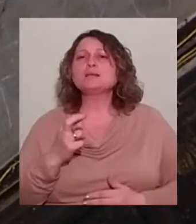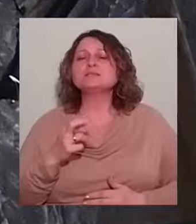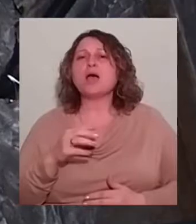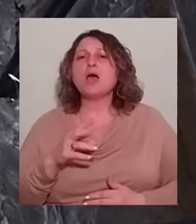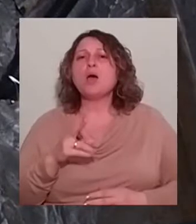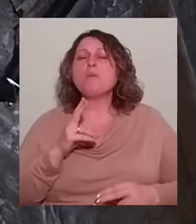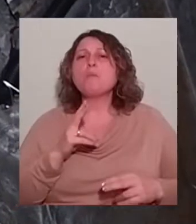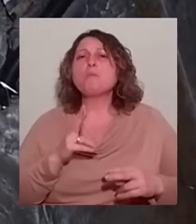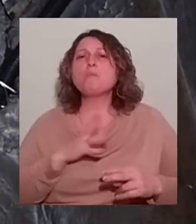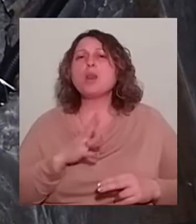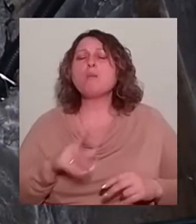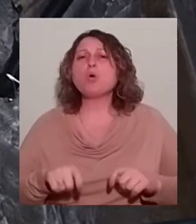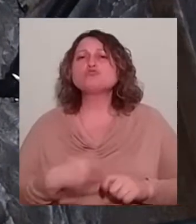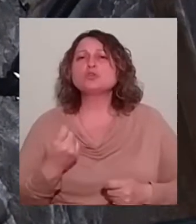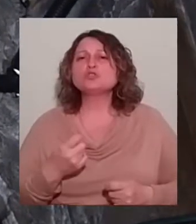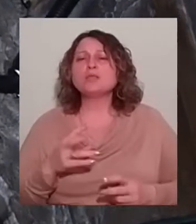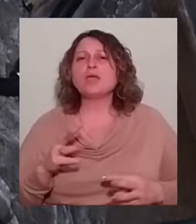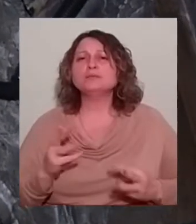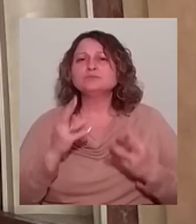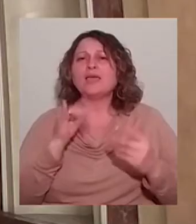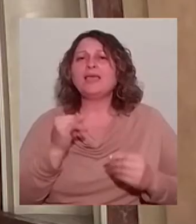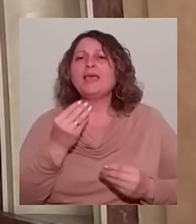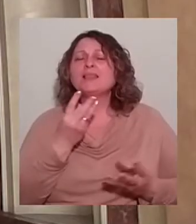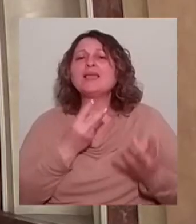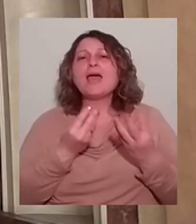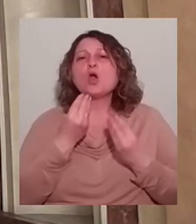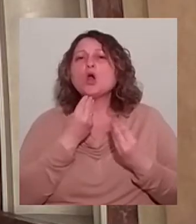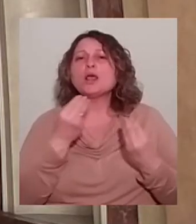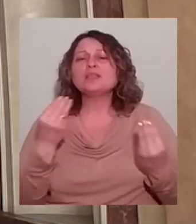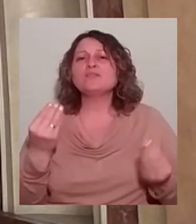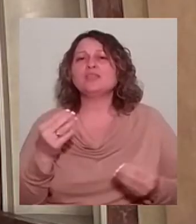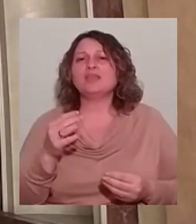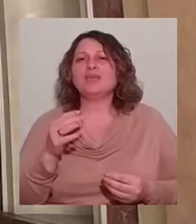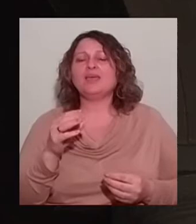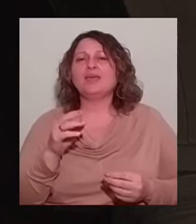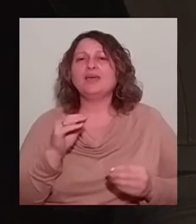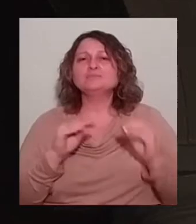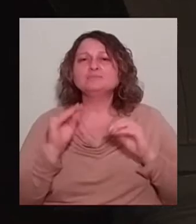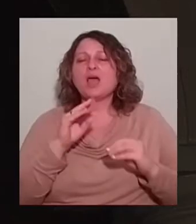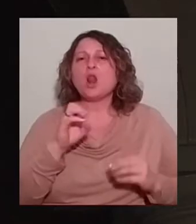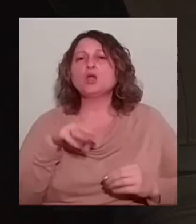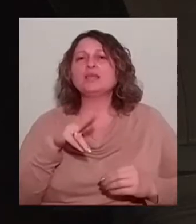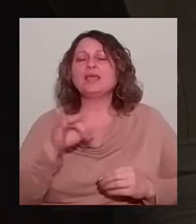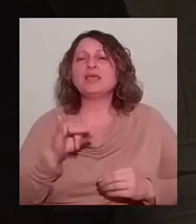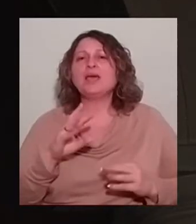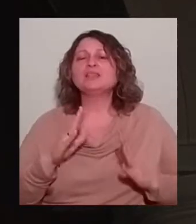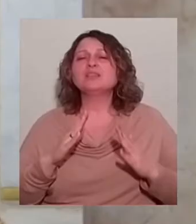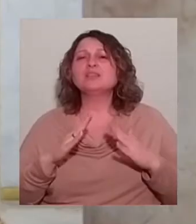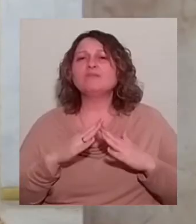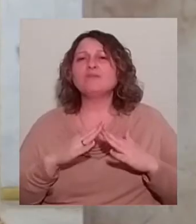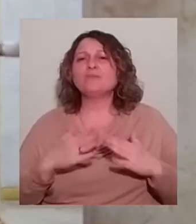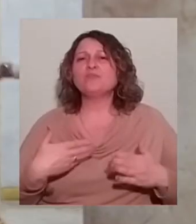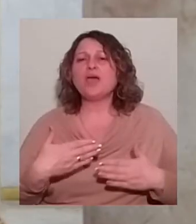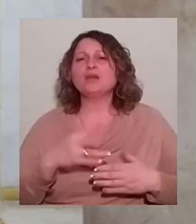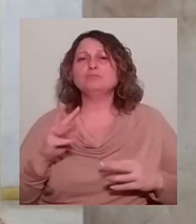кабельних мереж, самі кабелі та декоративні лотки, за якими їх прокладали. Вхідна частина парадних дверей будинку і двері закоптилися від сажі. Про це